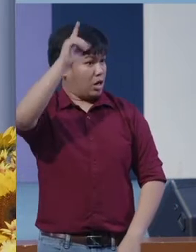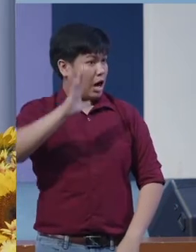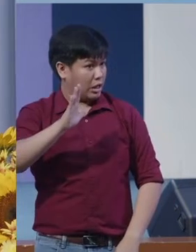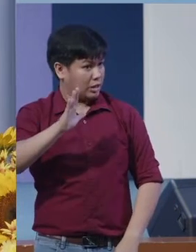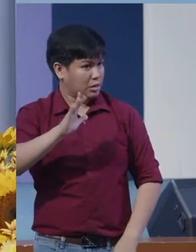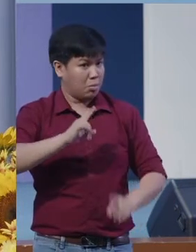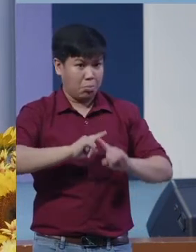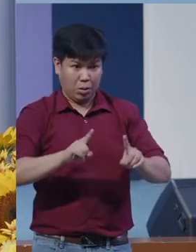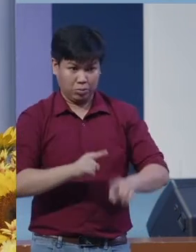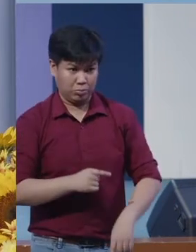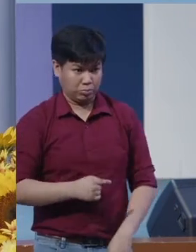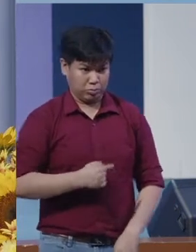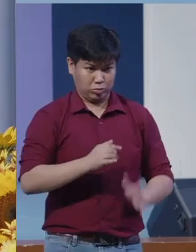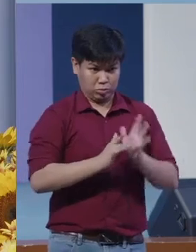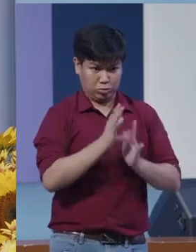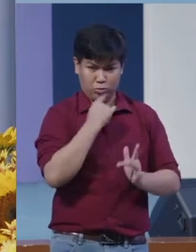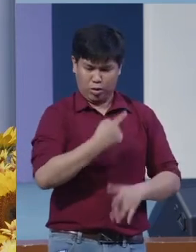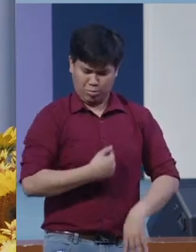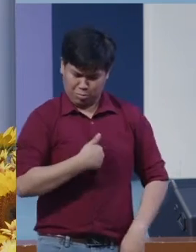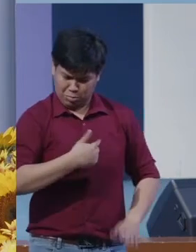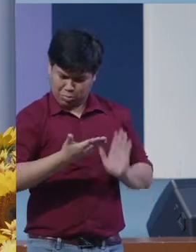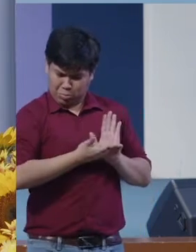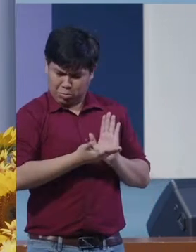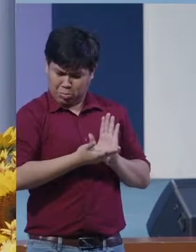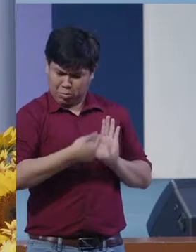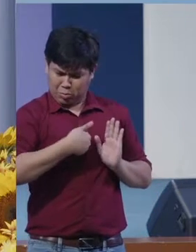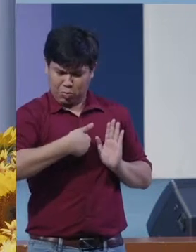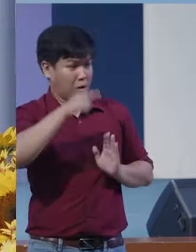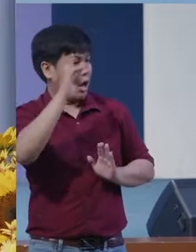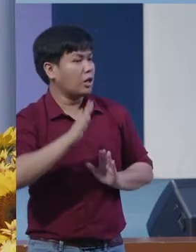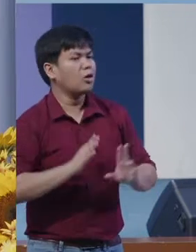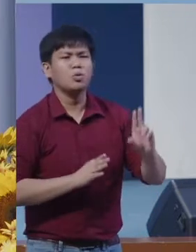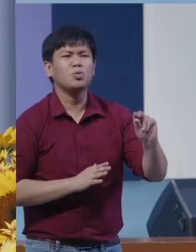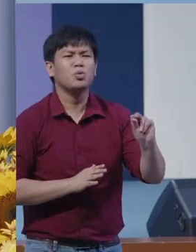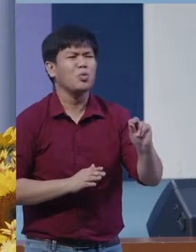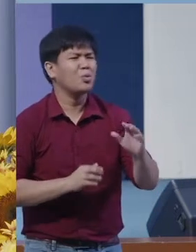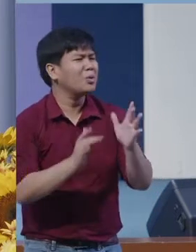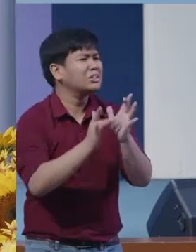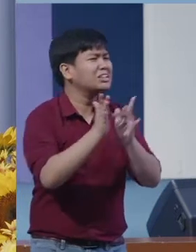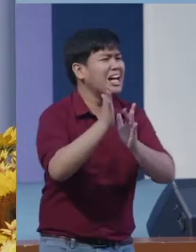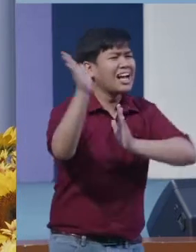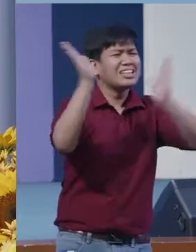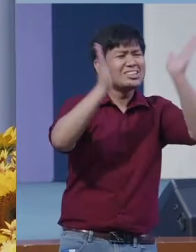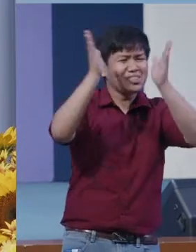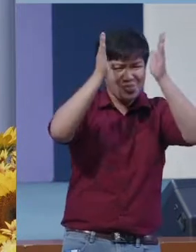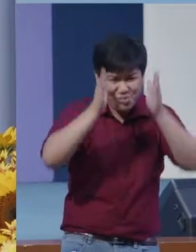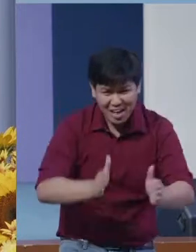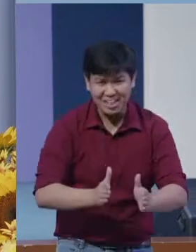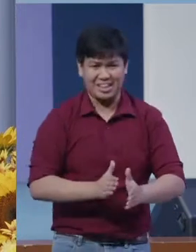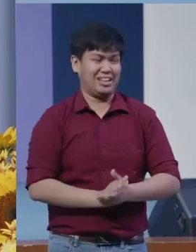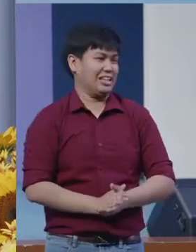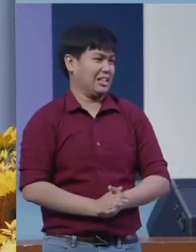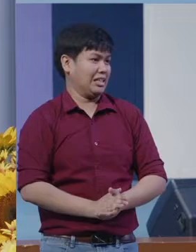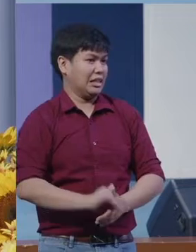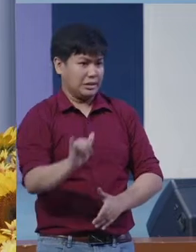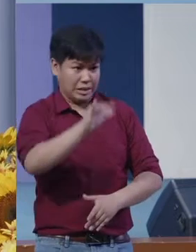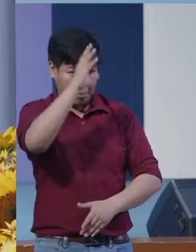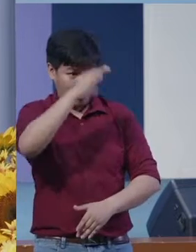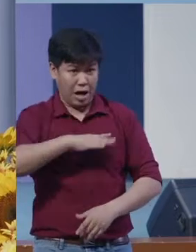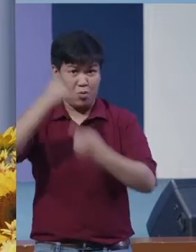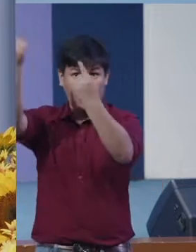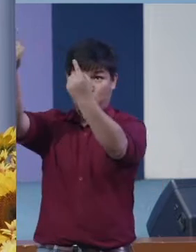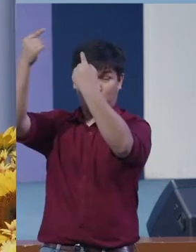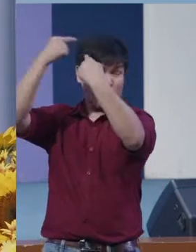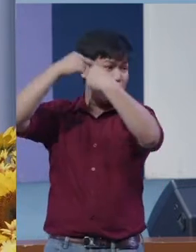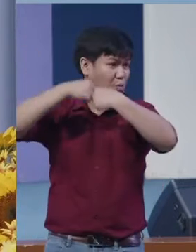kanyang pagiging Diyos, kundi kanyang inempty ang kanyang sarili, took the form of a servant, being in the likeness of men, become